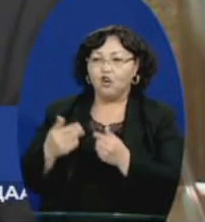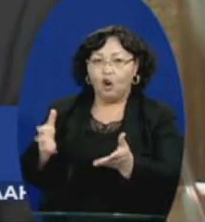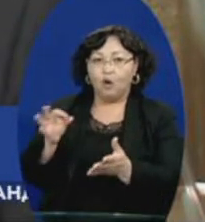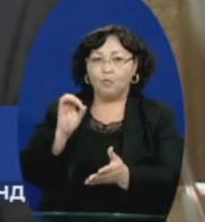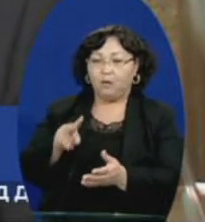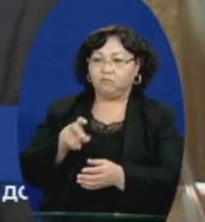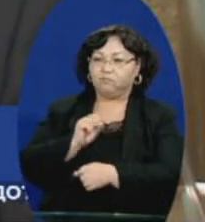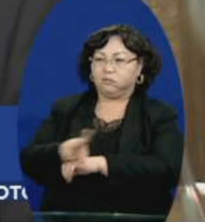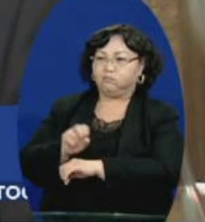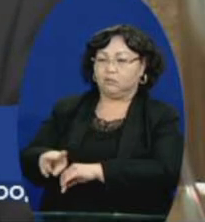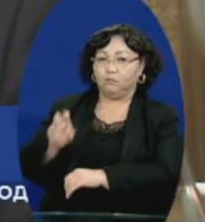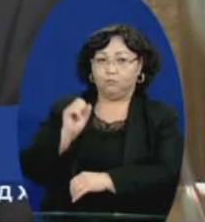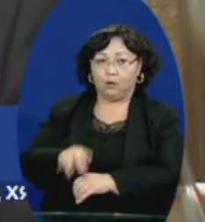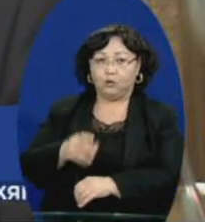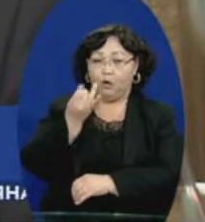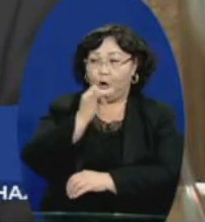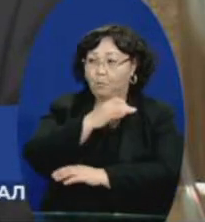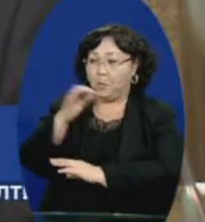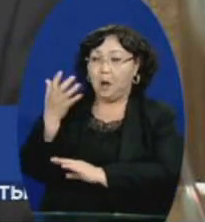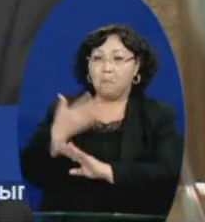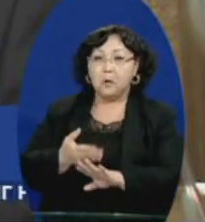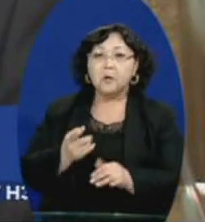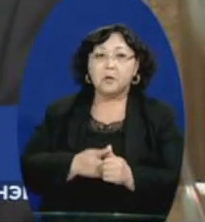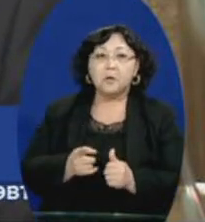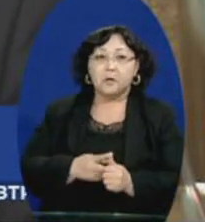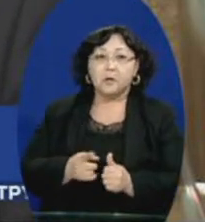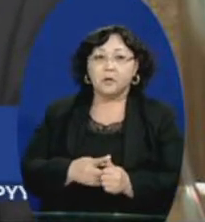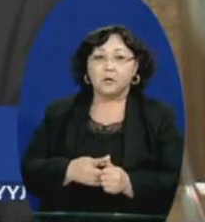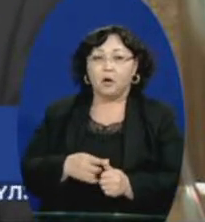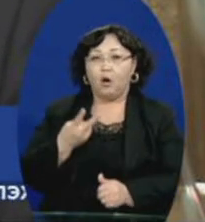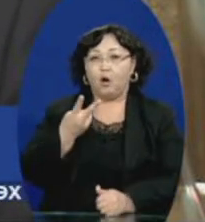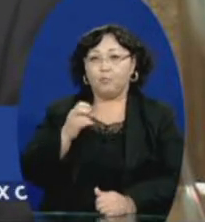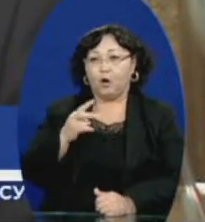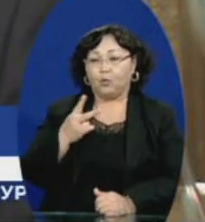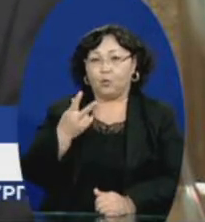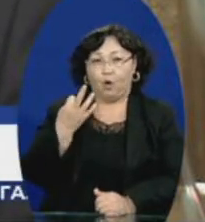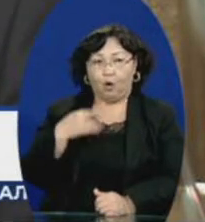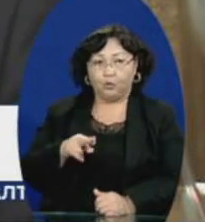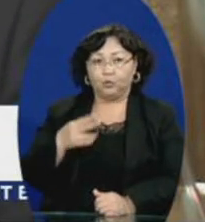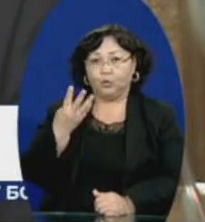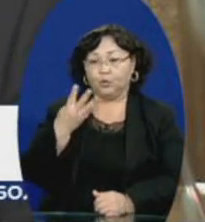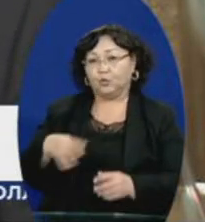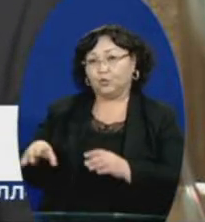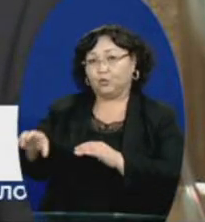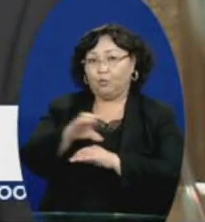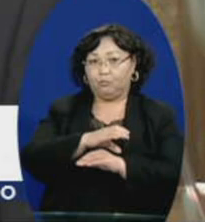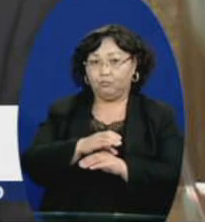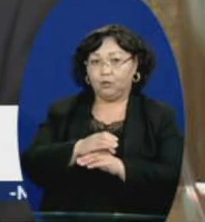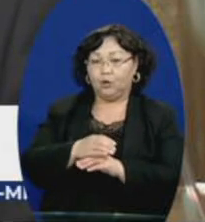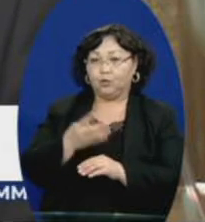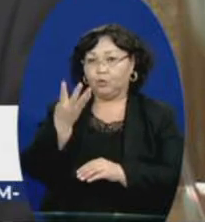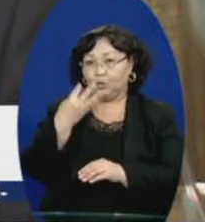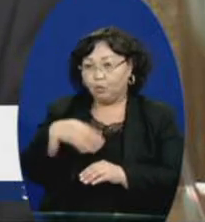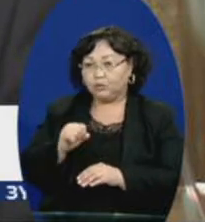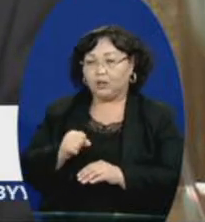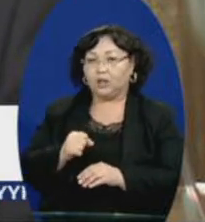бол 23 оны 5 сарын байдлаар хэд ч 4 сумын нутаг дээр их бага хэмжээгээр 4 удаагийн түмэр